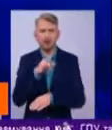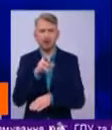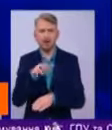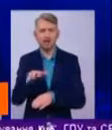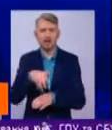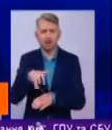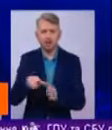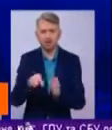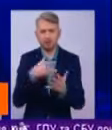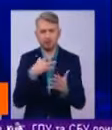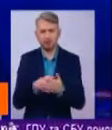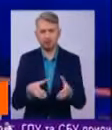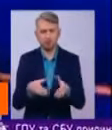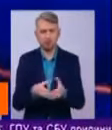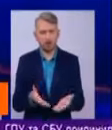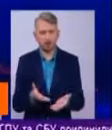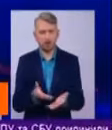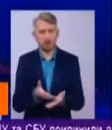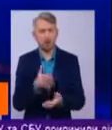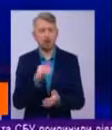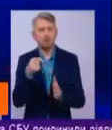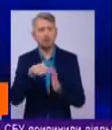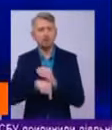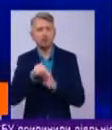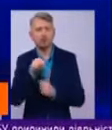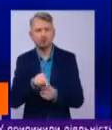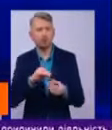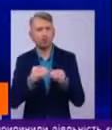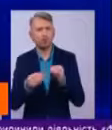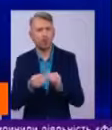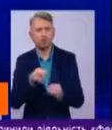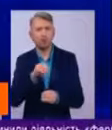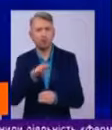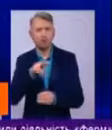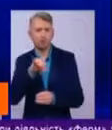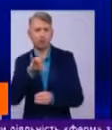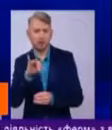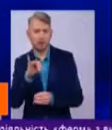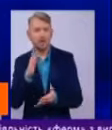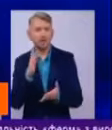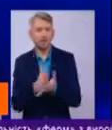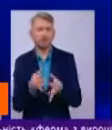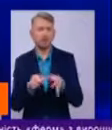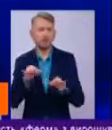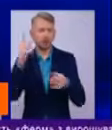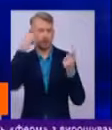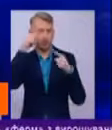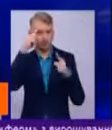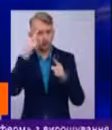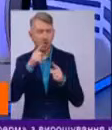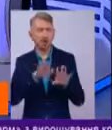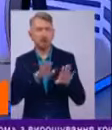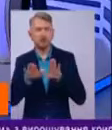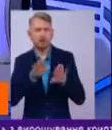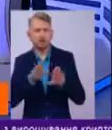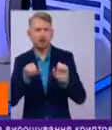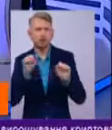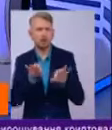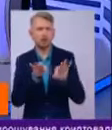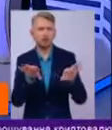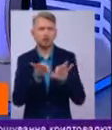добробатом. От. І в чому тут проблема Петлюри? Тобто є свобода творчості. Тобто режисер може